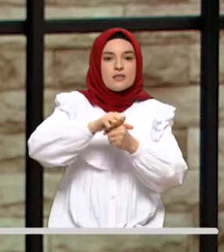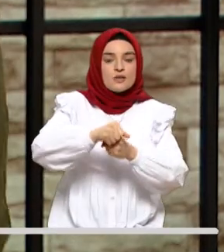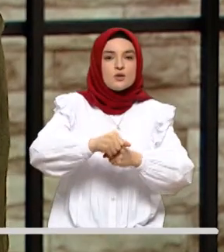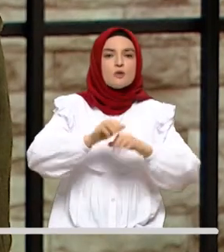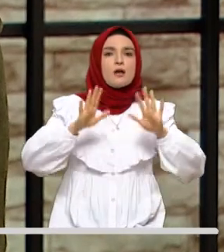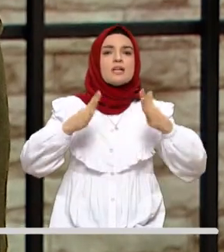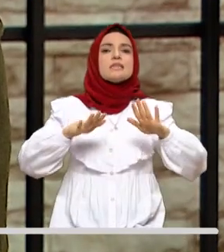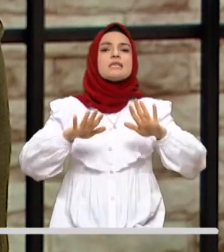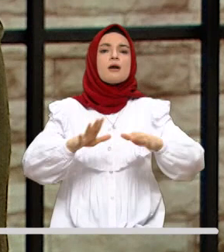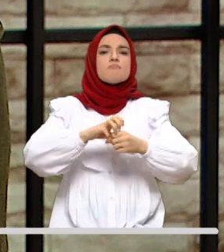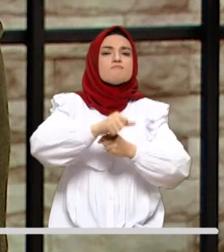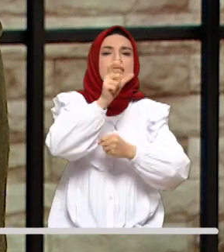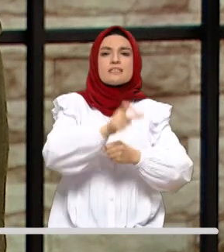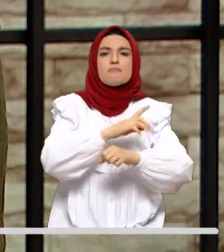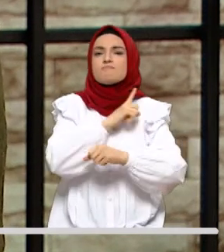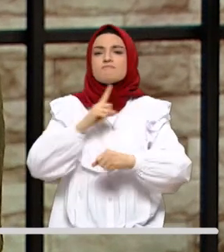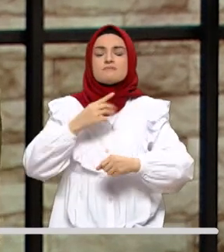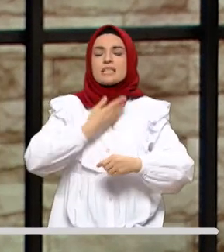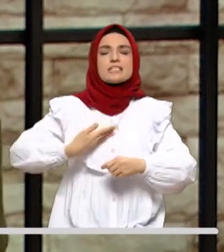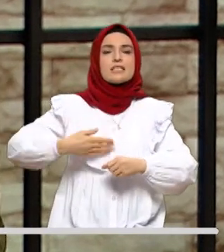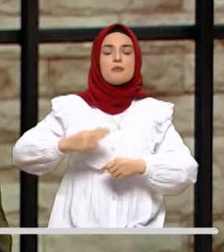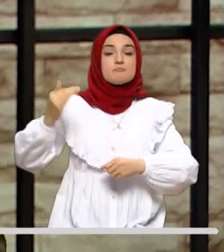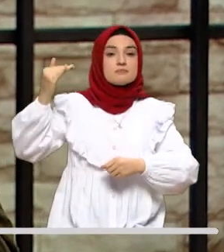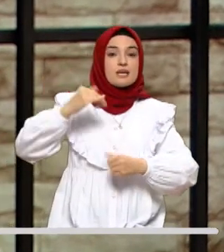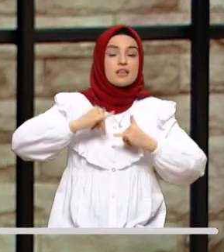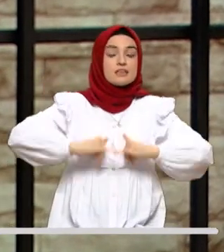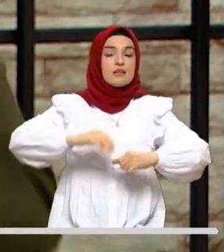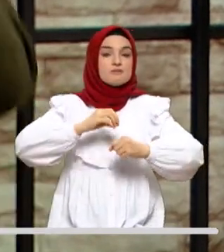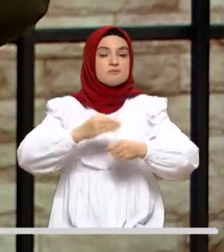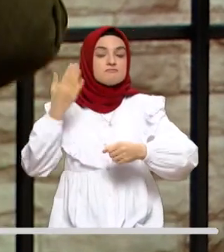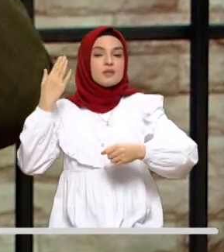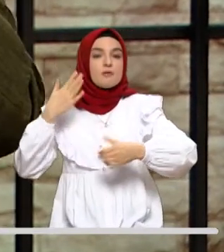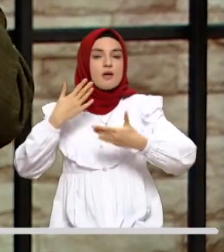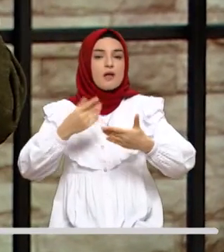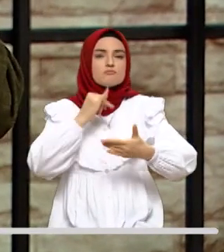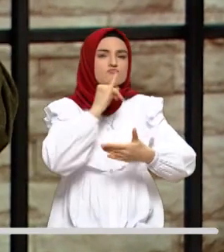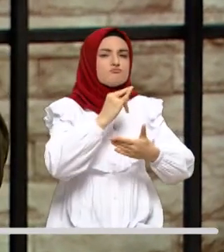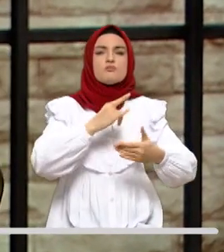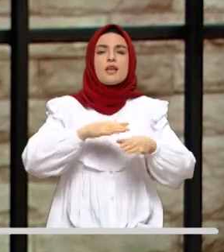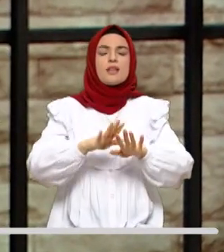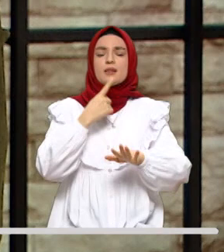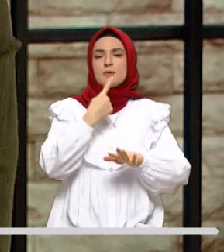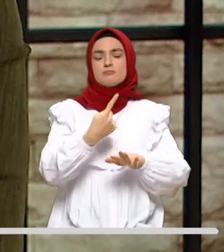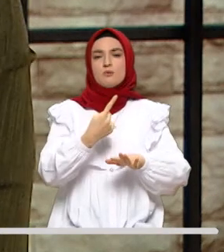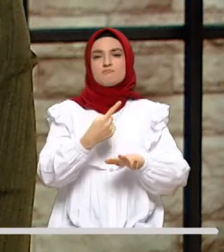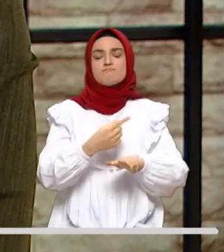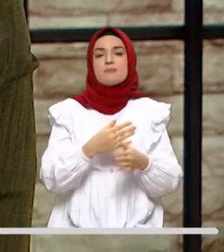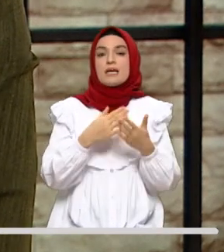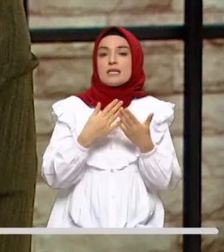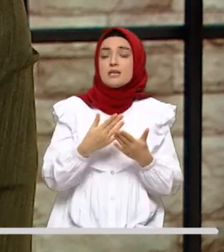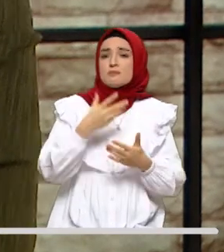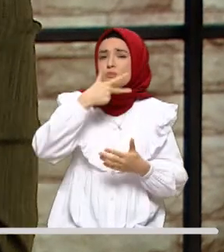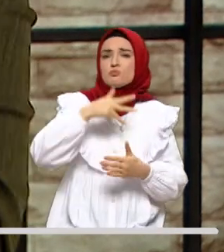asla sevemem. Gelenin keyfi için kalkıp geçmişime süremem. Kimse kusura bakmasın. Evet. Benim mukaddesatım